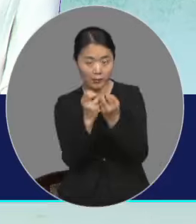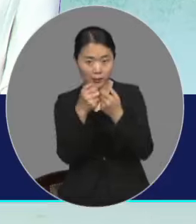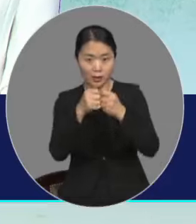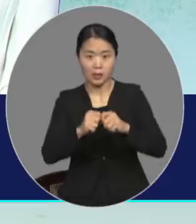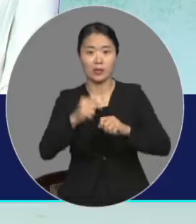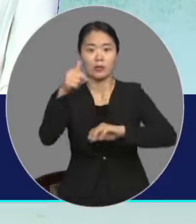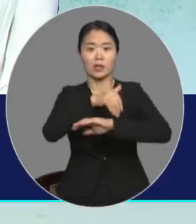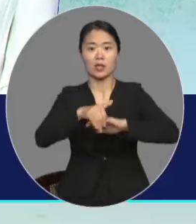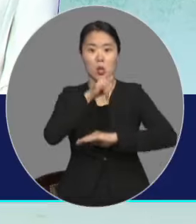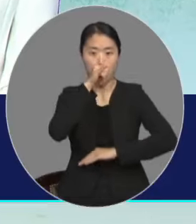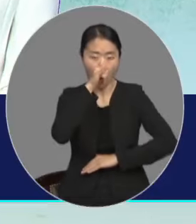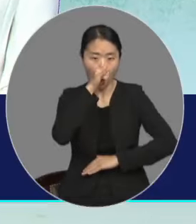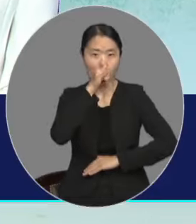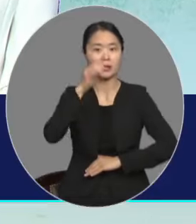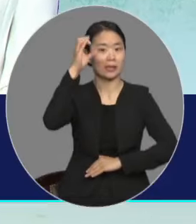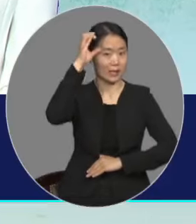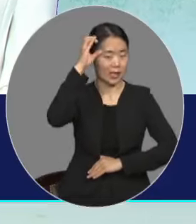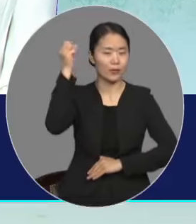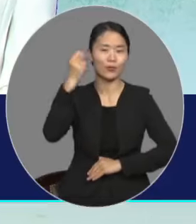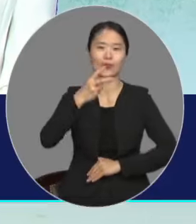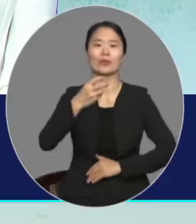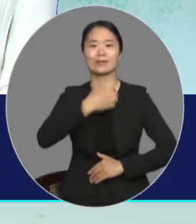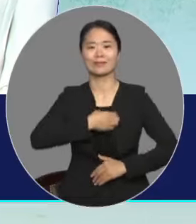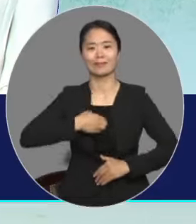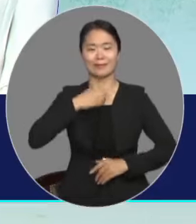함께 나왔습니다. 성기원 기자의 보도입니다.